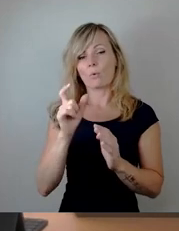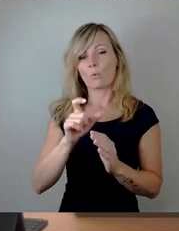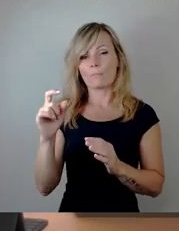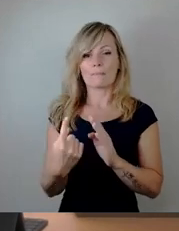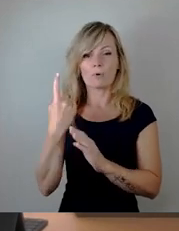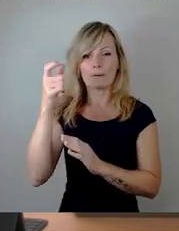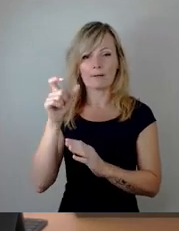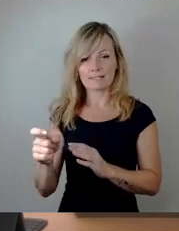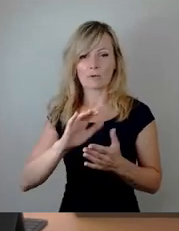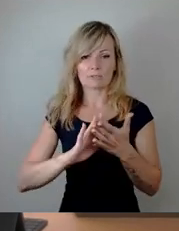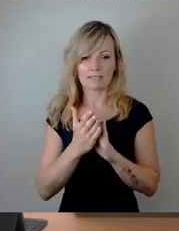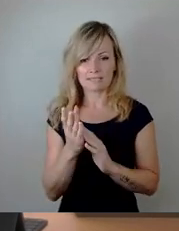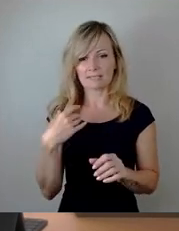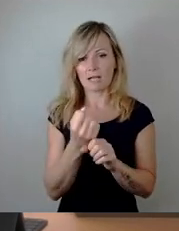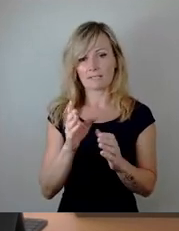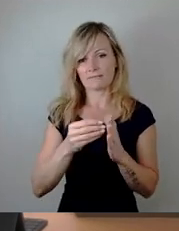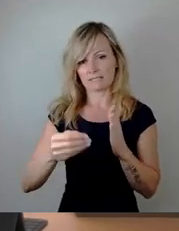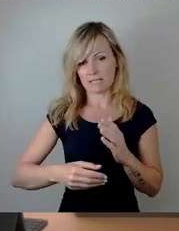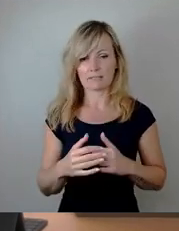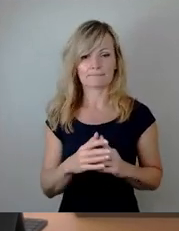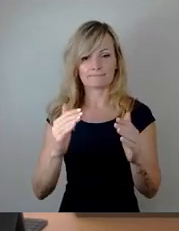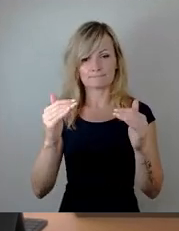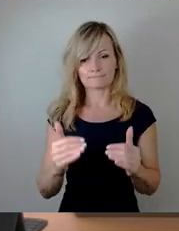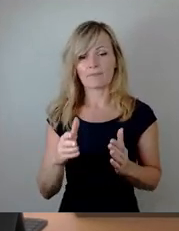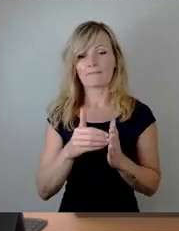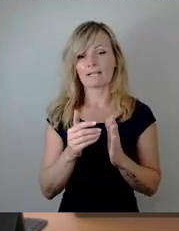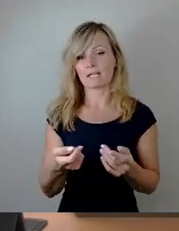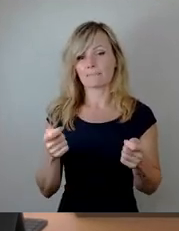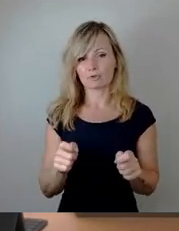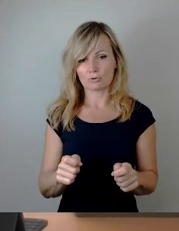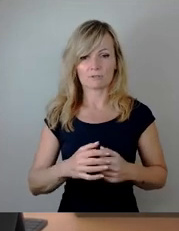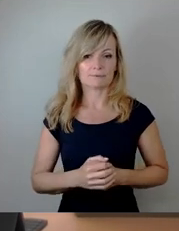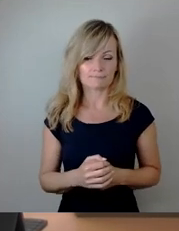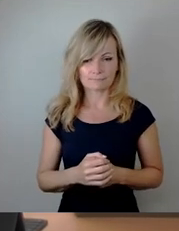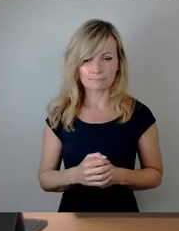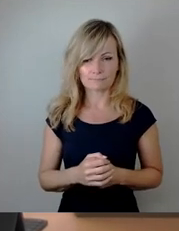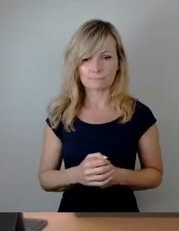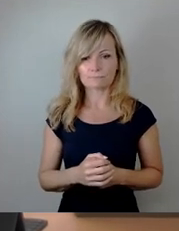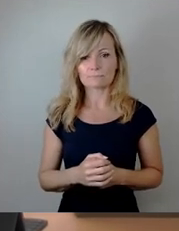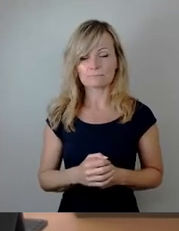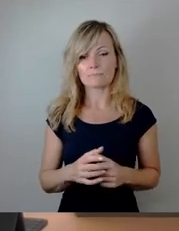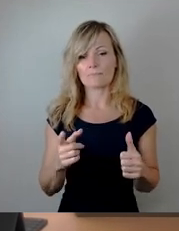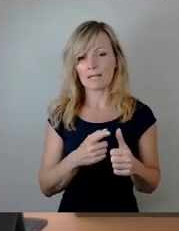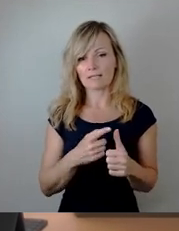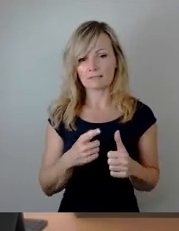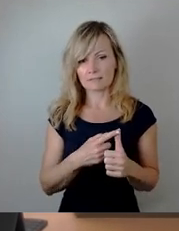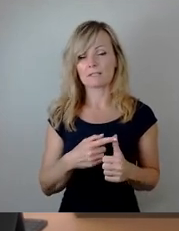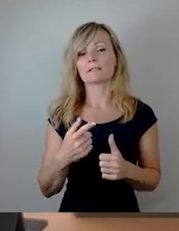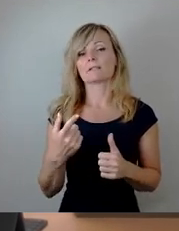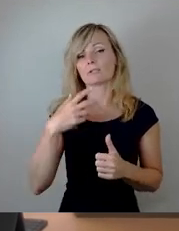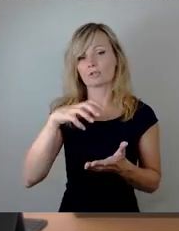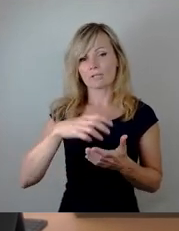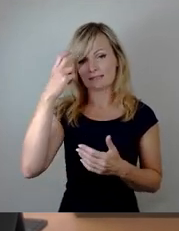Arbeitsvertrages. Weiterer Beschluss in dieser Ratssitzung war: Erstens, der Stadtrat bestätigt